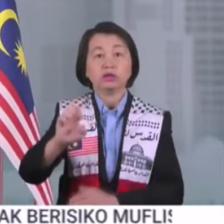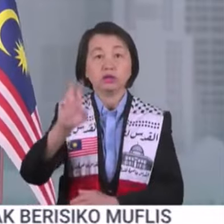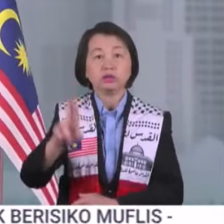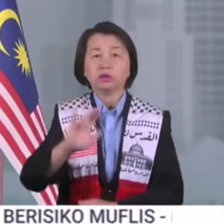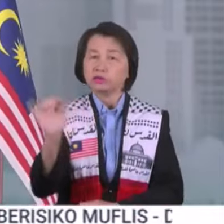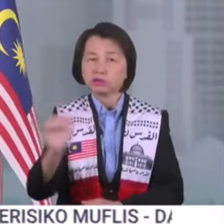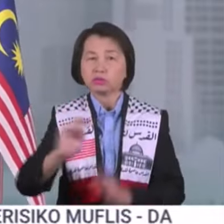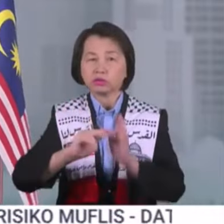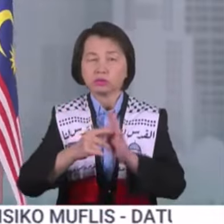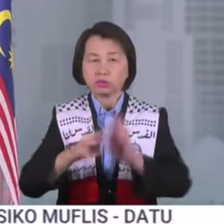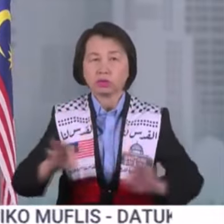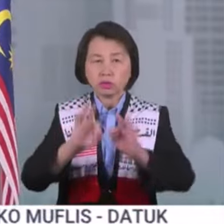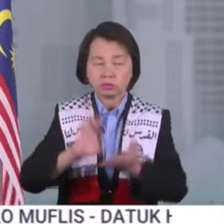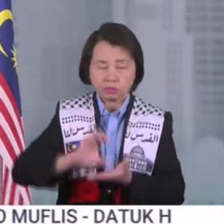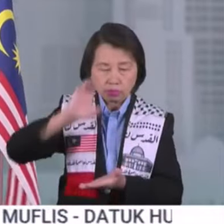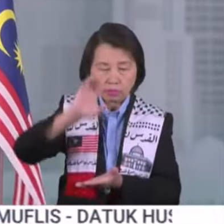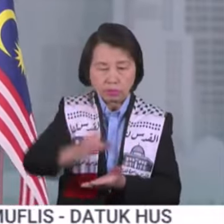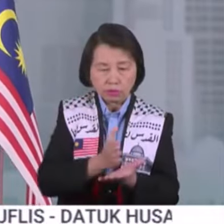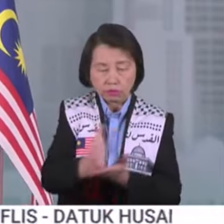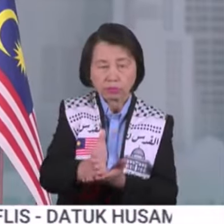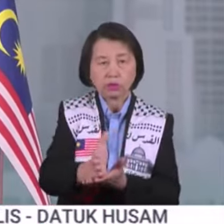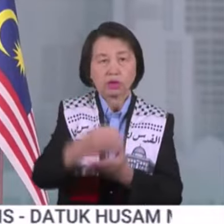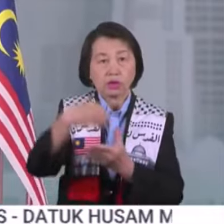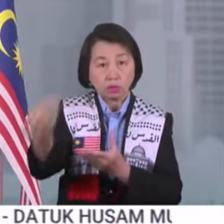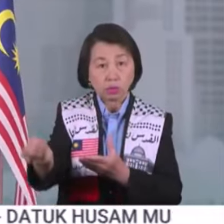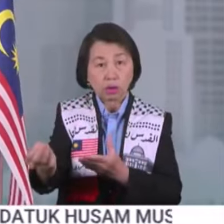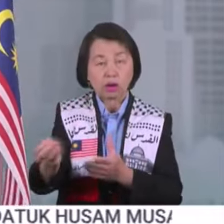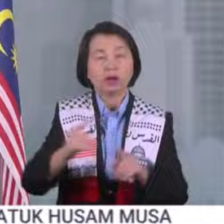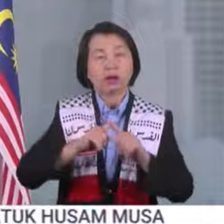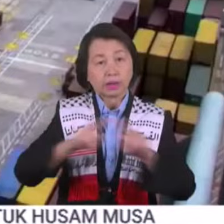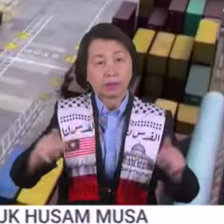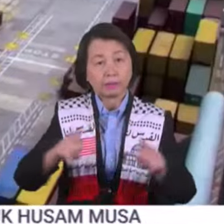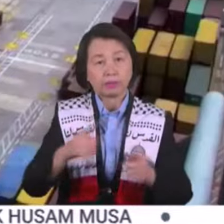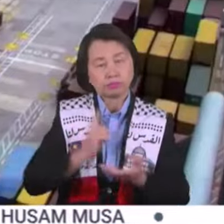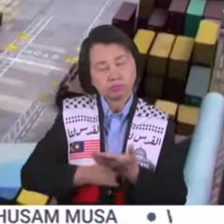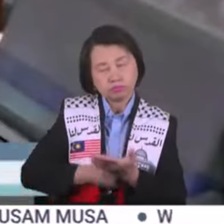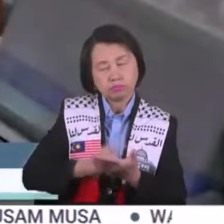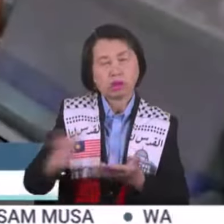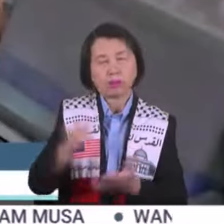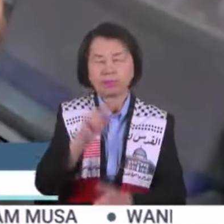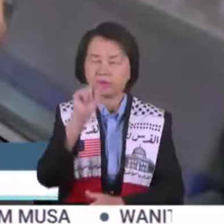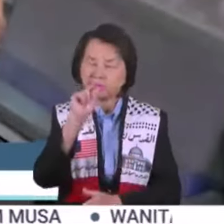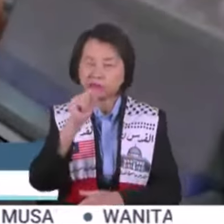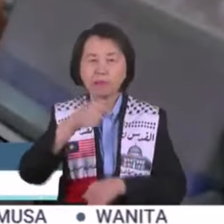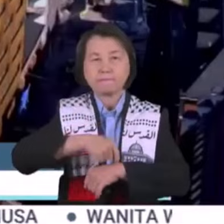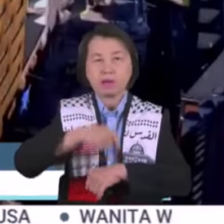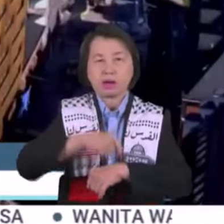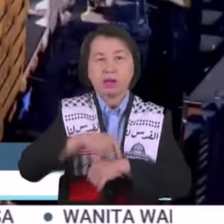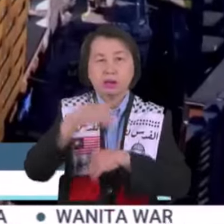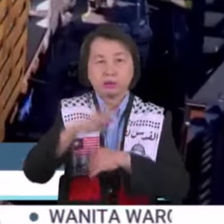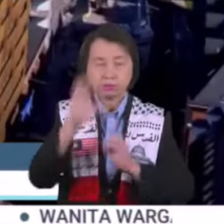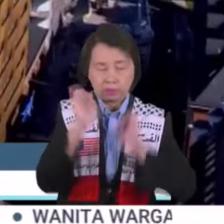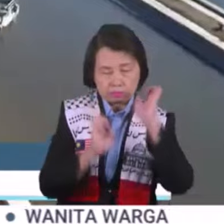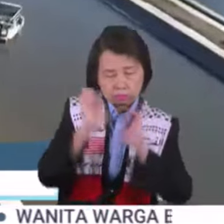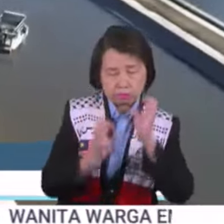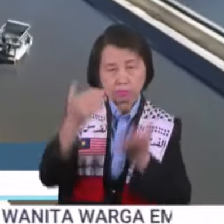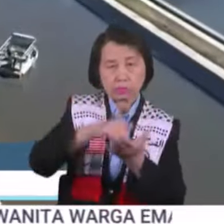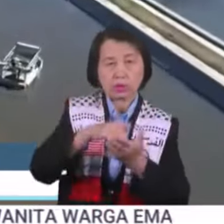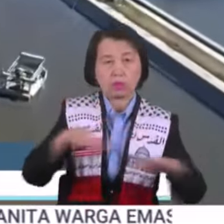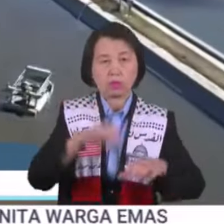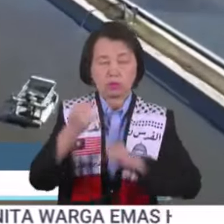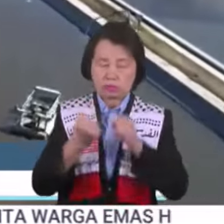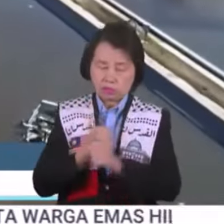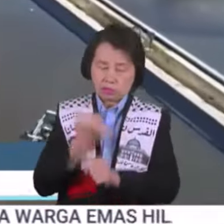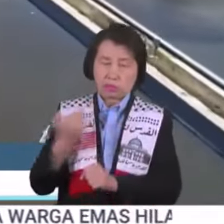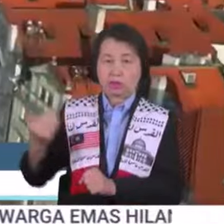juga sumber utama pelaburan langsung asing negara ini bagaimanapun rundingan mungkin mengambil sedikit masa selepas penilaian semula dibuat